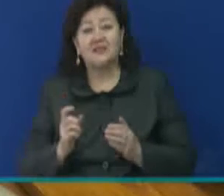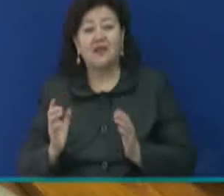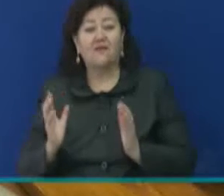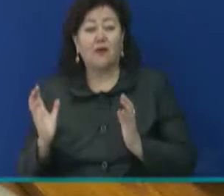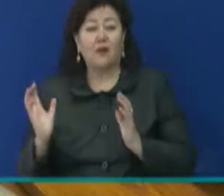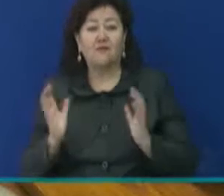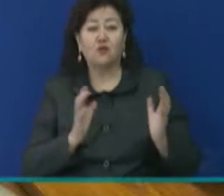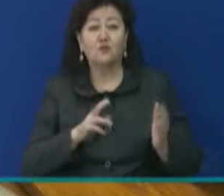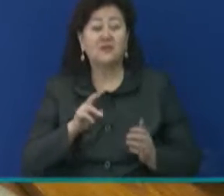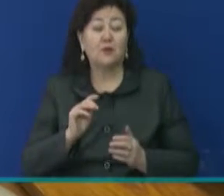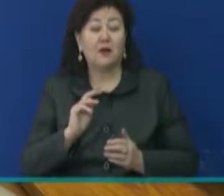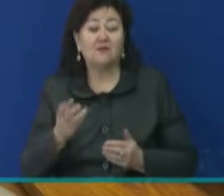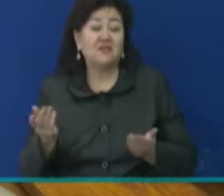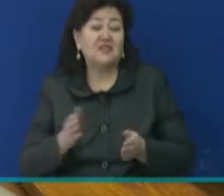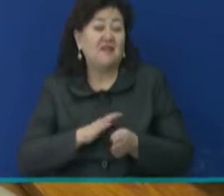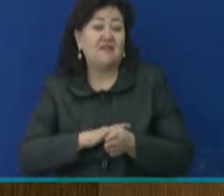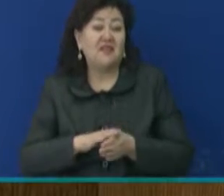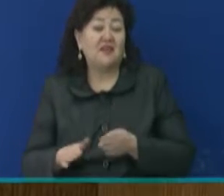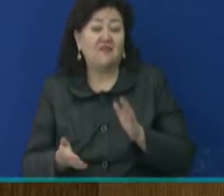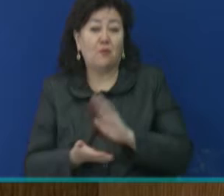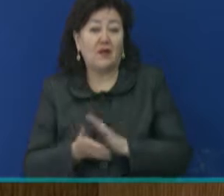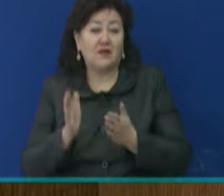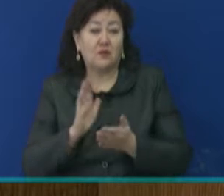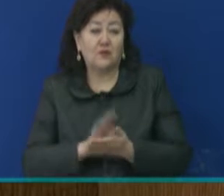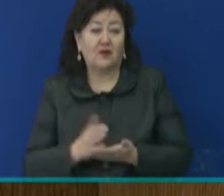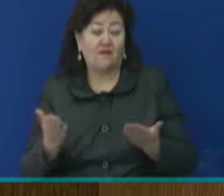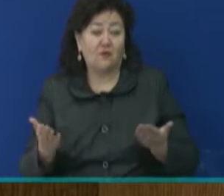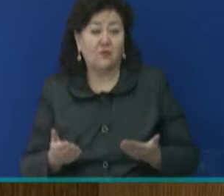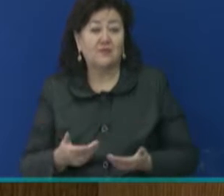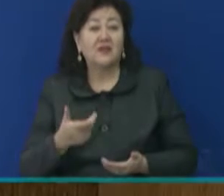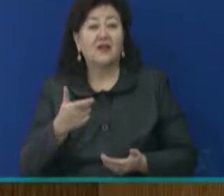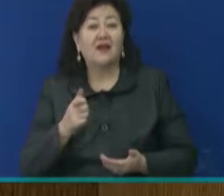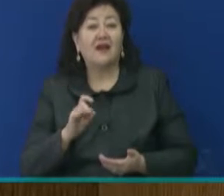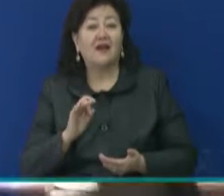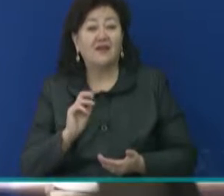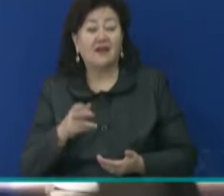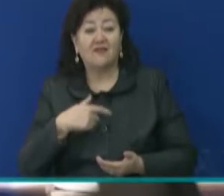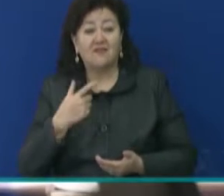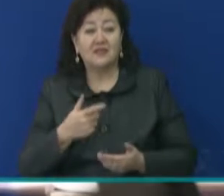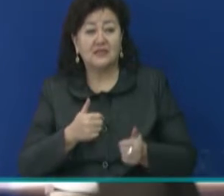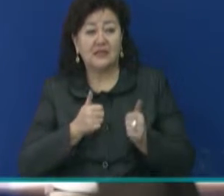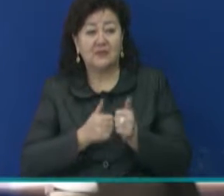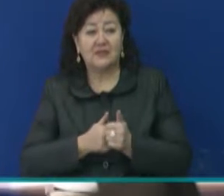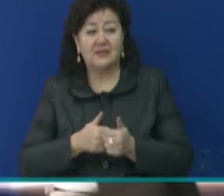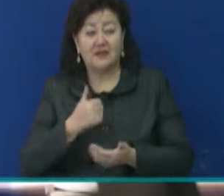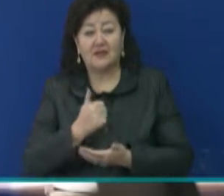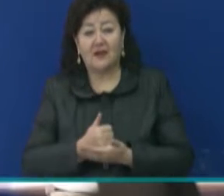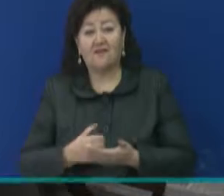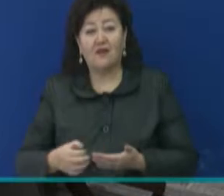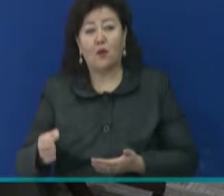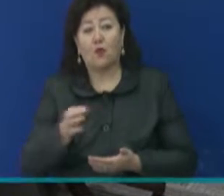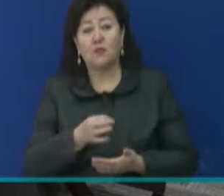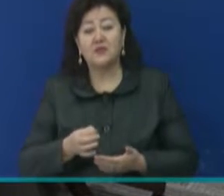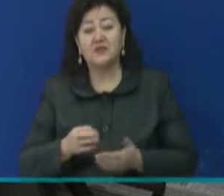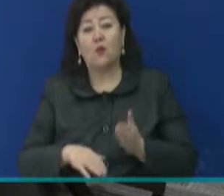договора касательно данной проблемы заместителя Кима области что в целях увеличения заработной